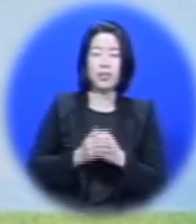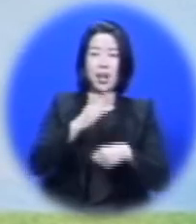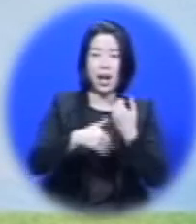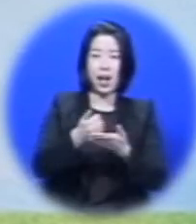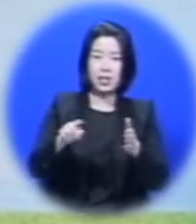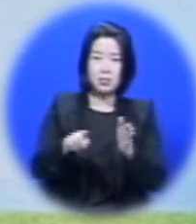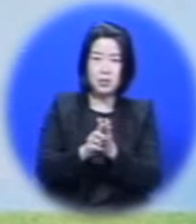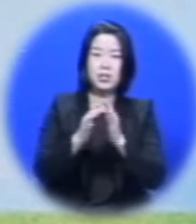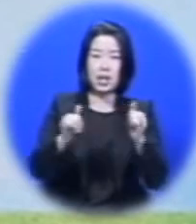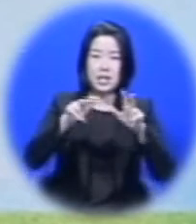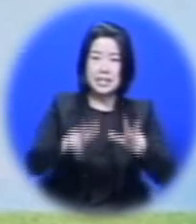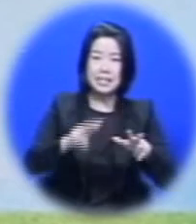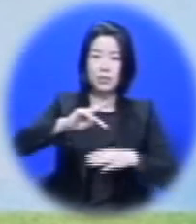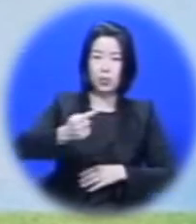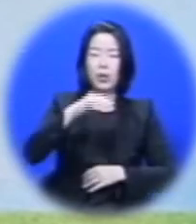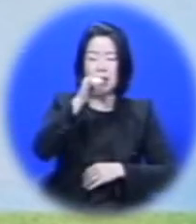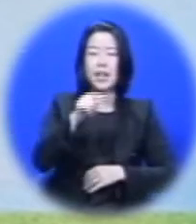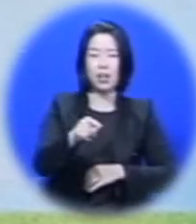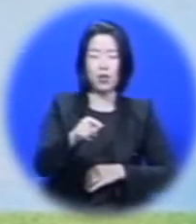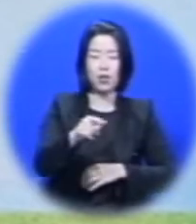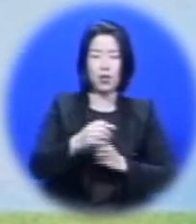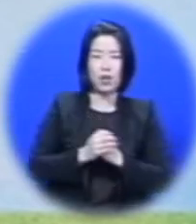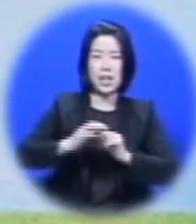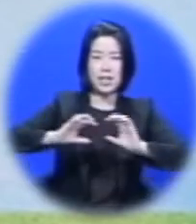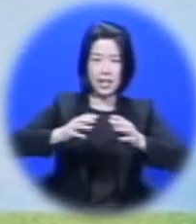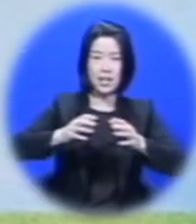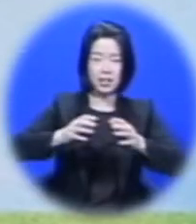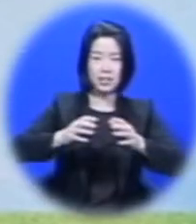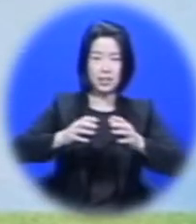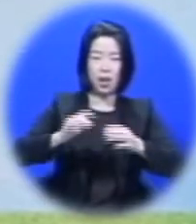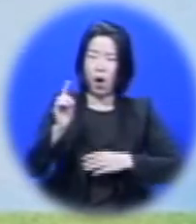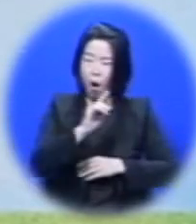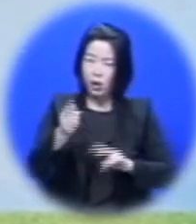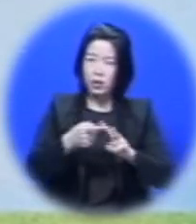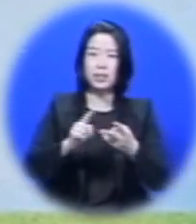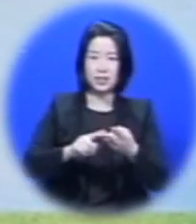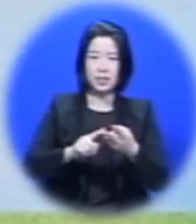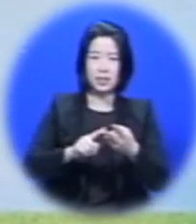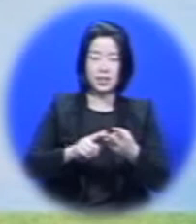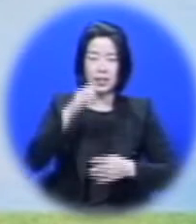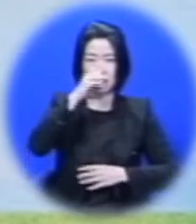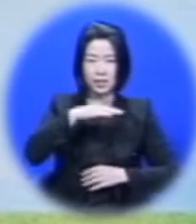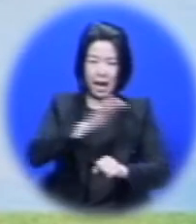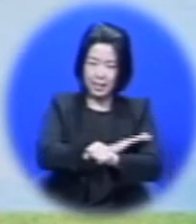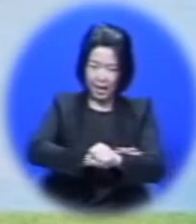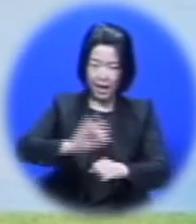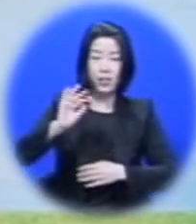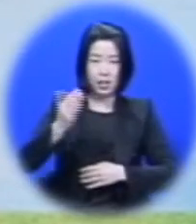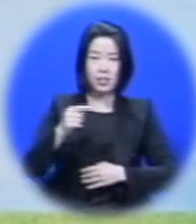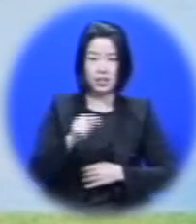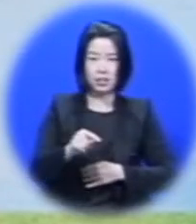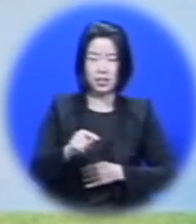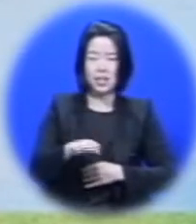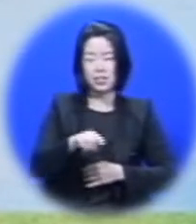하나님을 믿는 사람이 지금도 있다는 거예요. 세상은 어떻든지 그저 잘 되는 것이